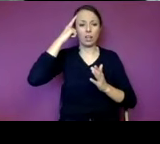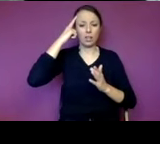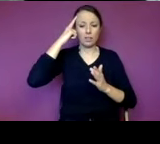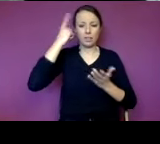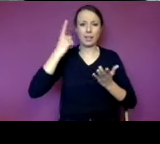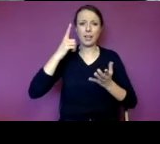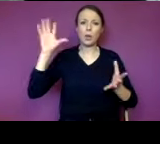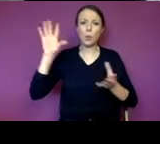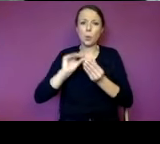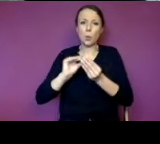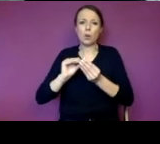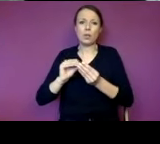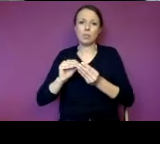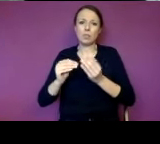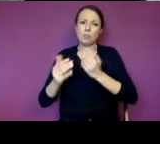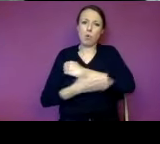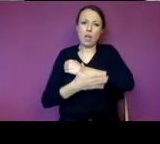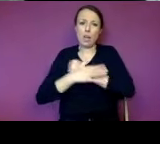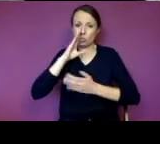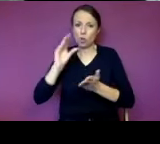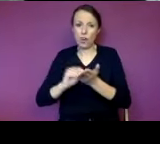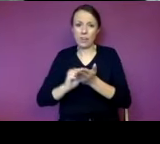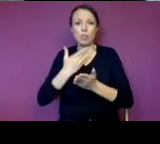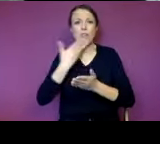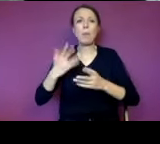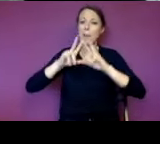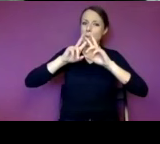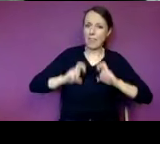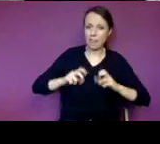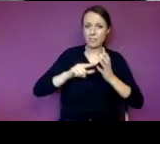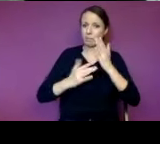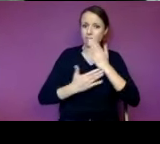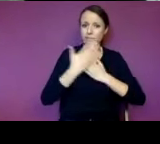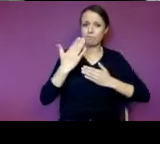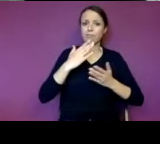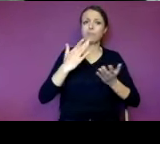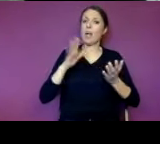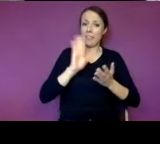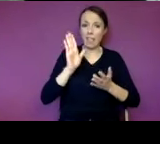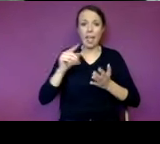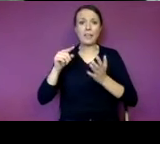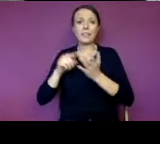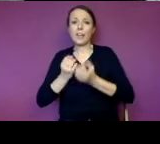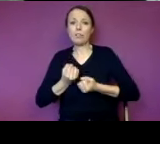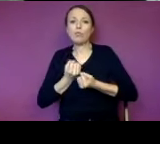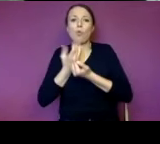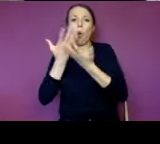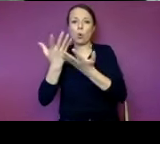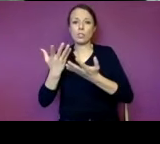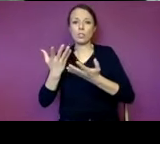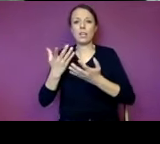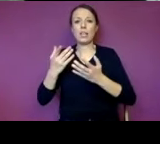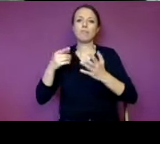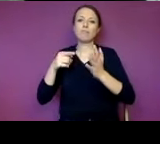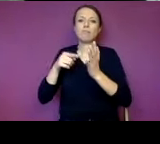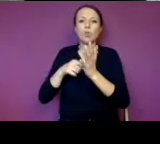zupełnie niebadawczego, powiedzmy bardziej twórczo-reporterskiego i krótkofalowego pobytu w